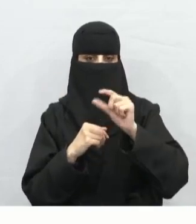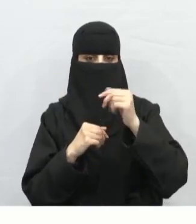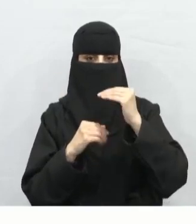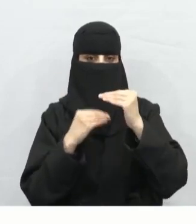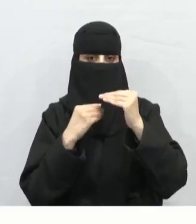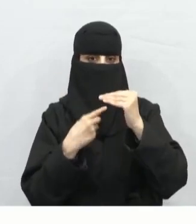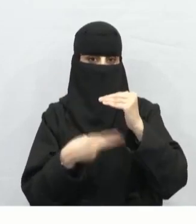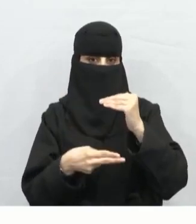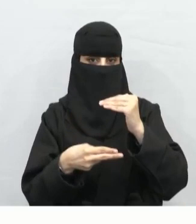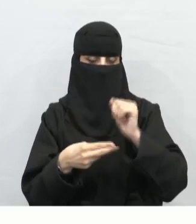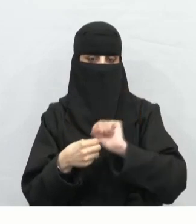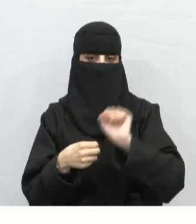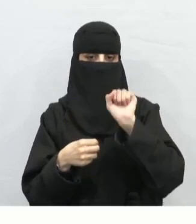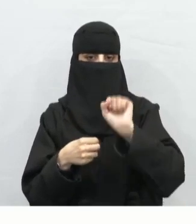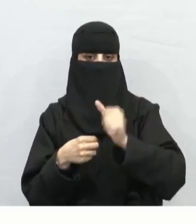صالحا